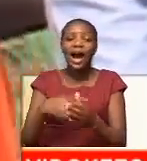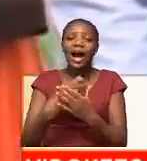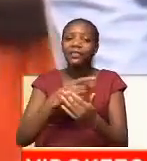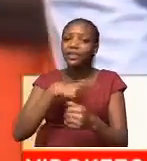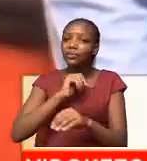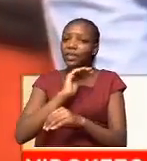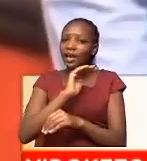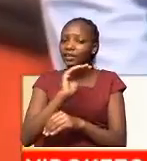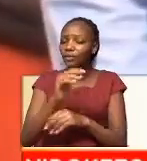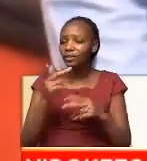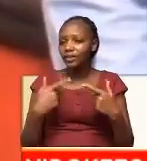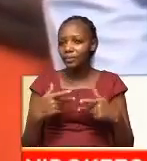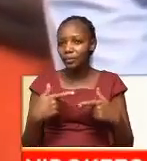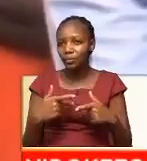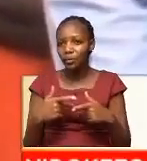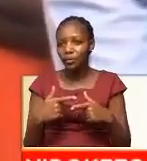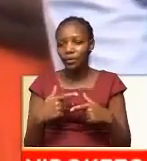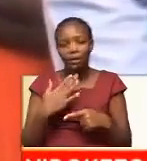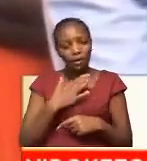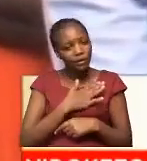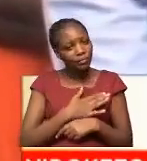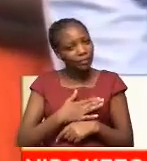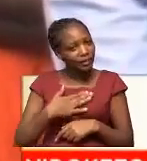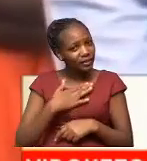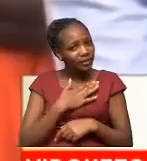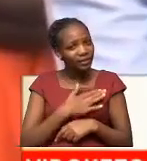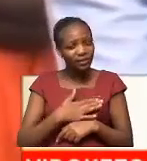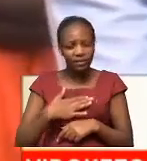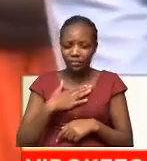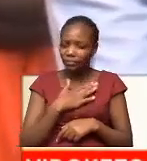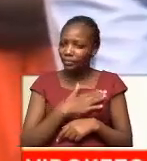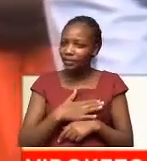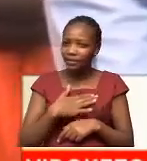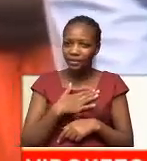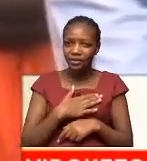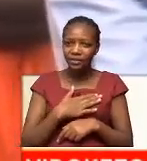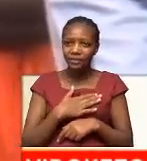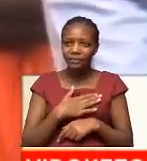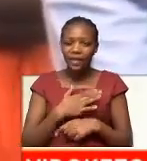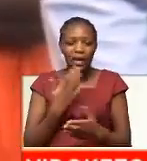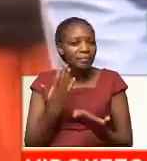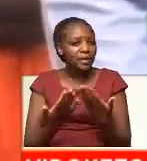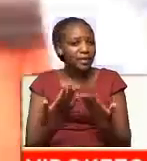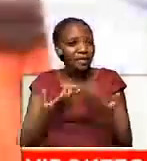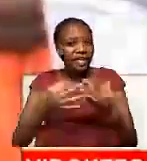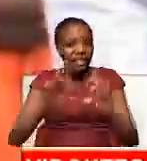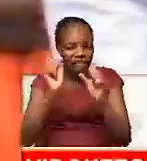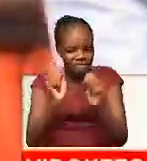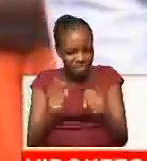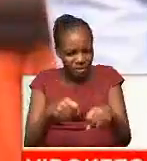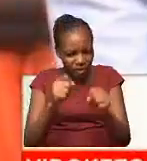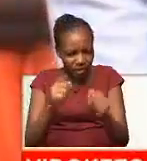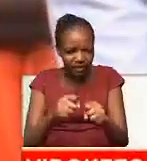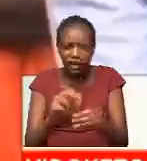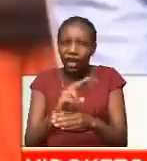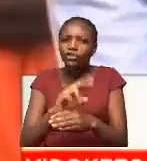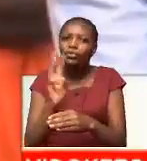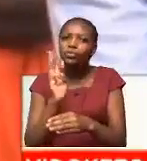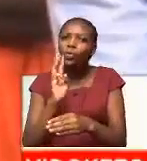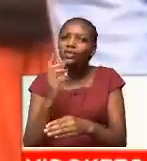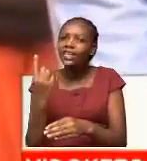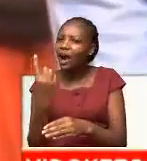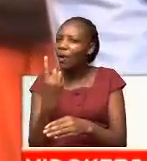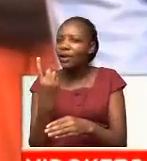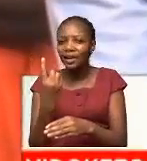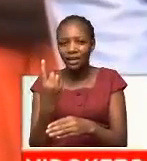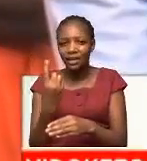tu kazi yenye ilikuwa ifanyike ni kazi ya juu, iwe shimo kama ni shimo iwe ina pump tu maji peke yake, kwa